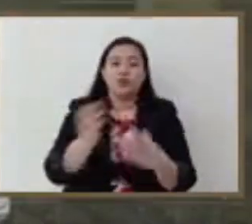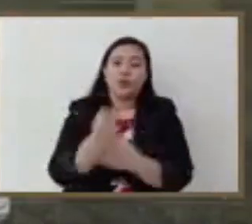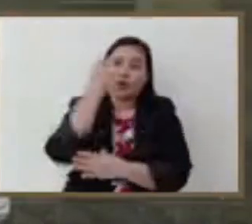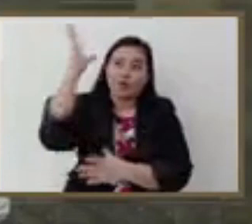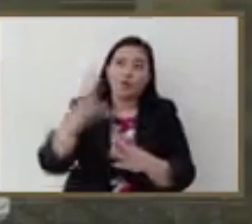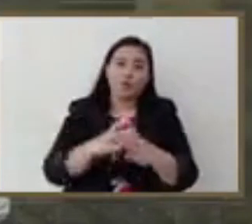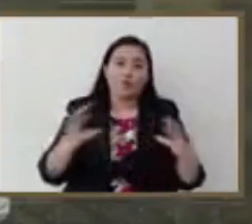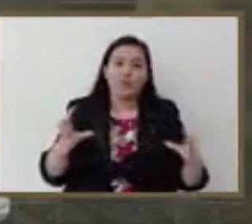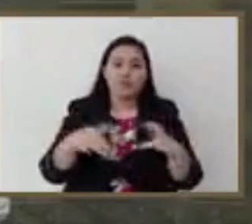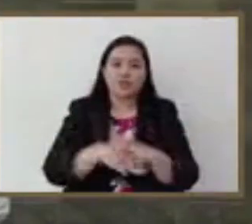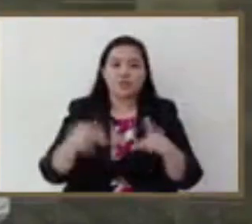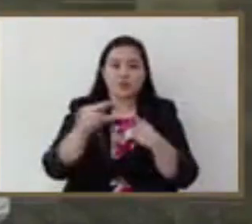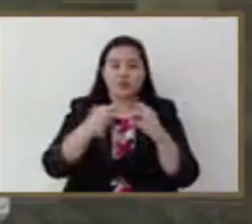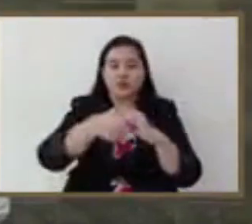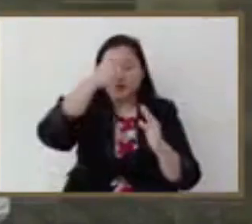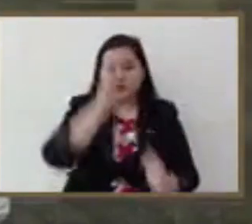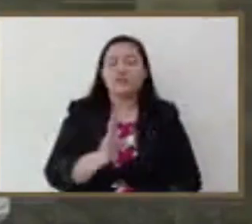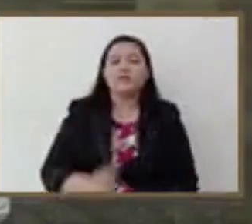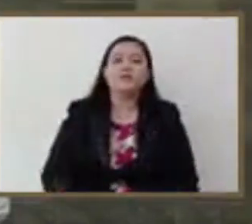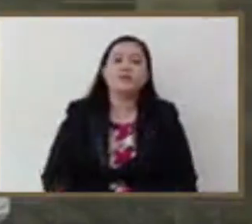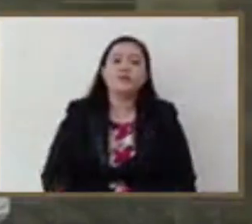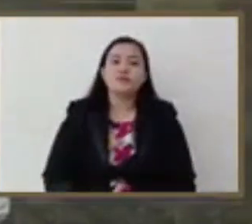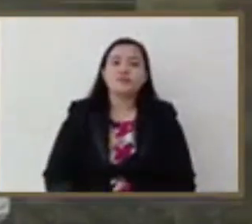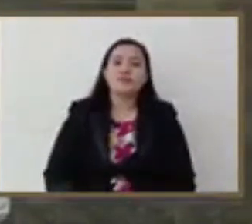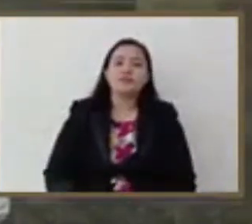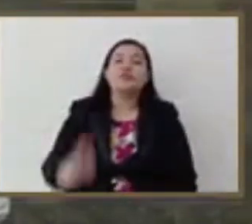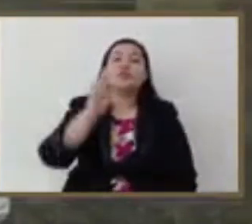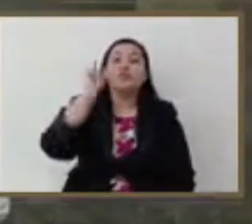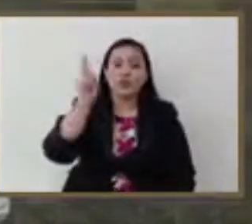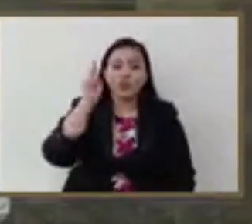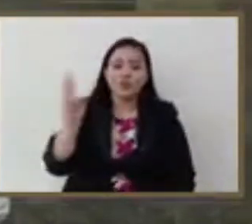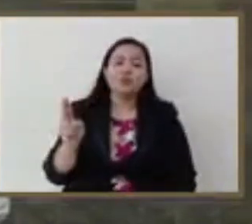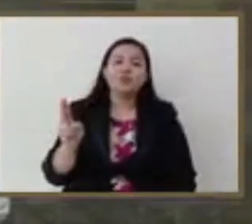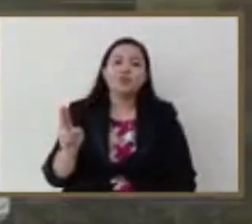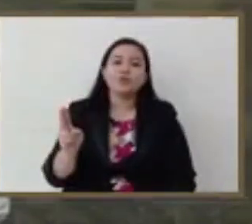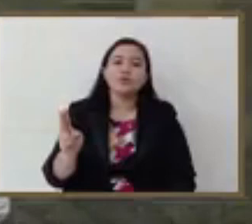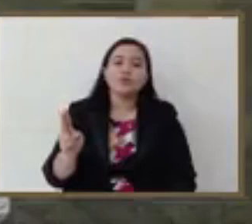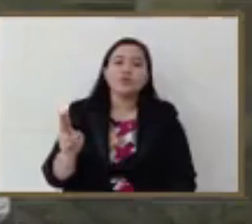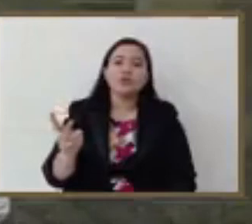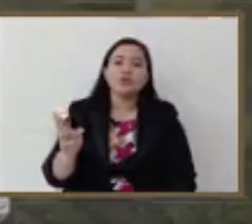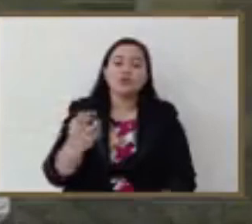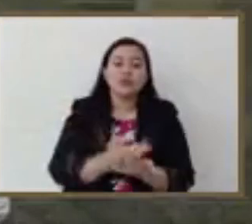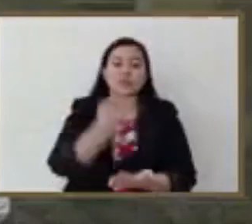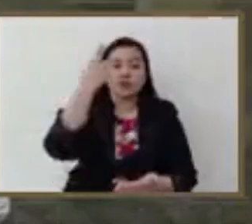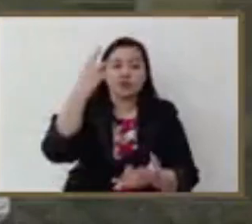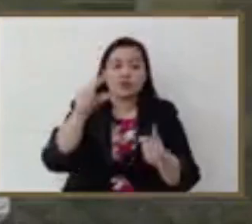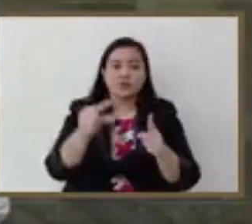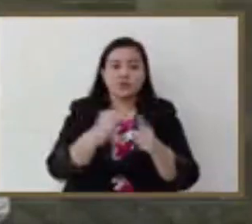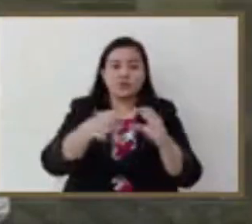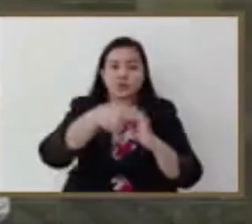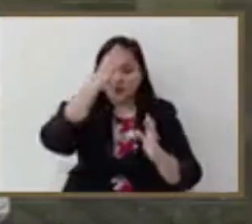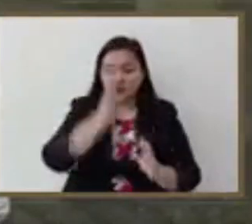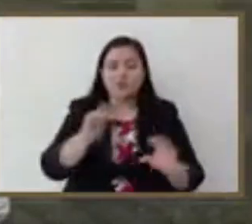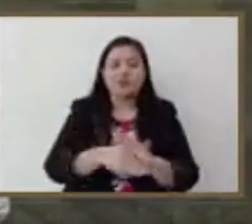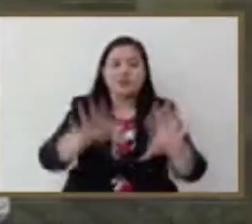Diyos. Gamitin natin ang mayamang salita ng Diyos sa teaching and